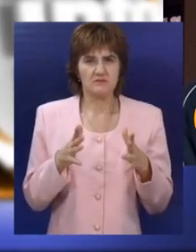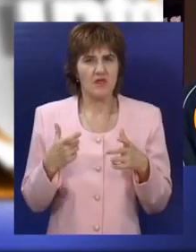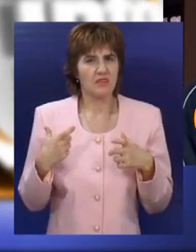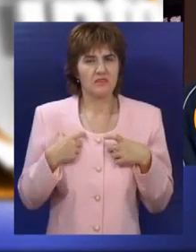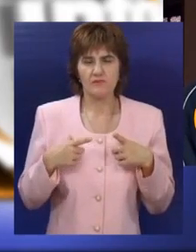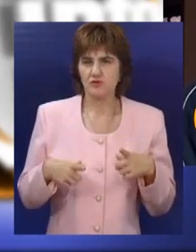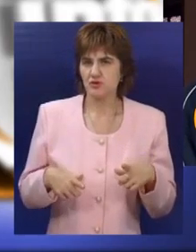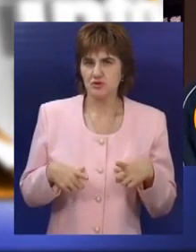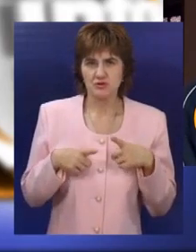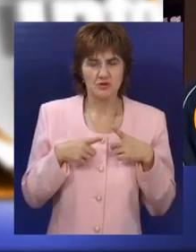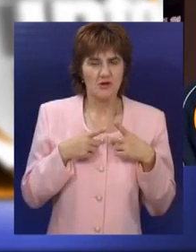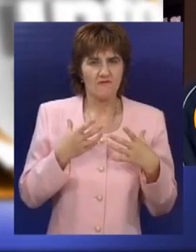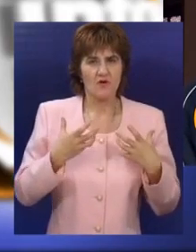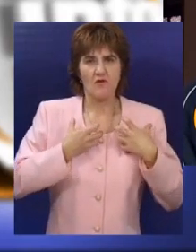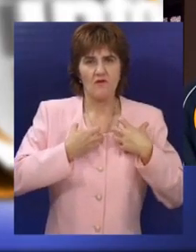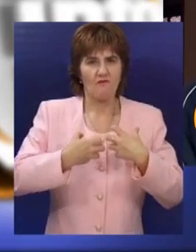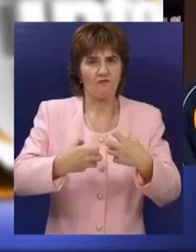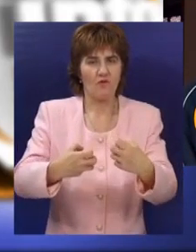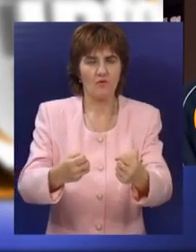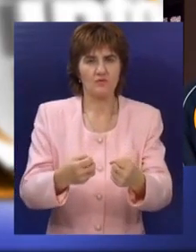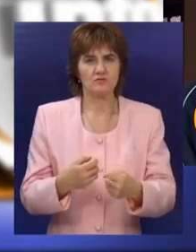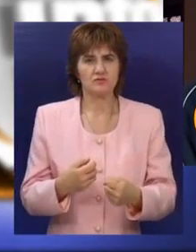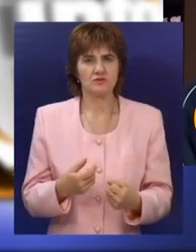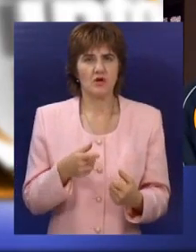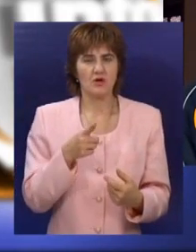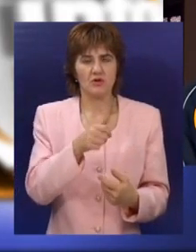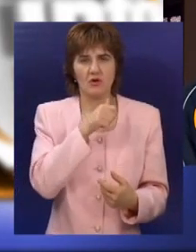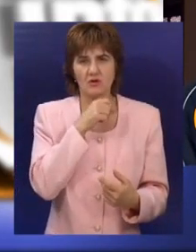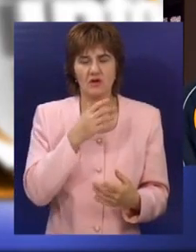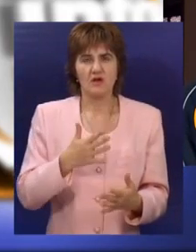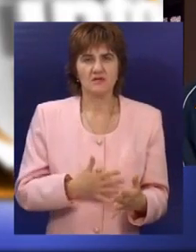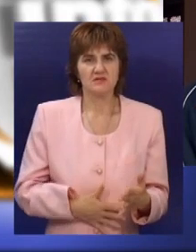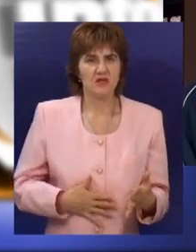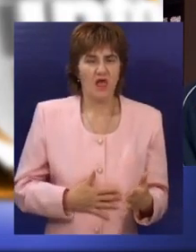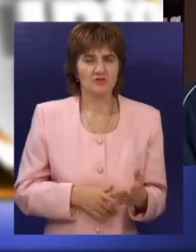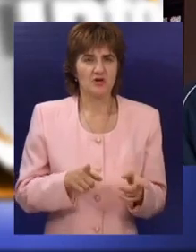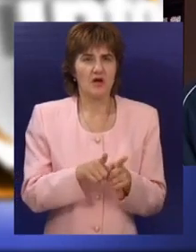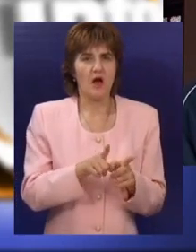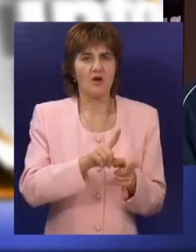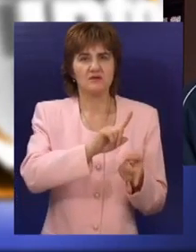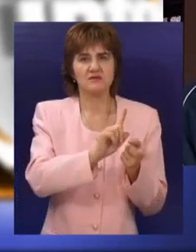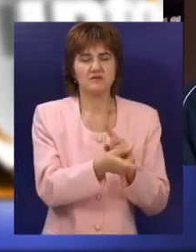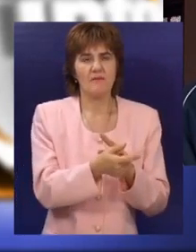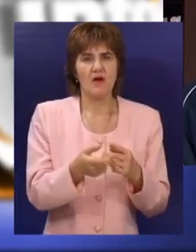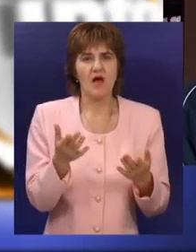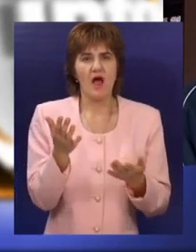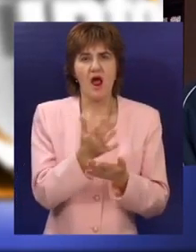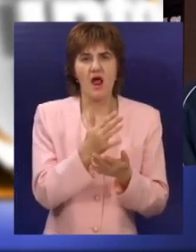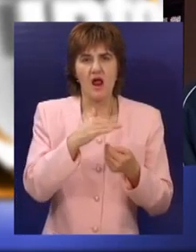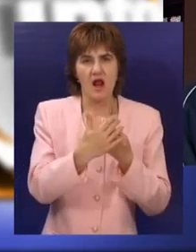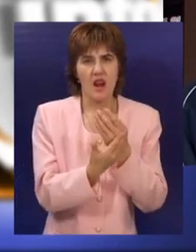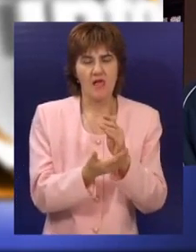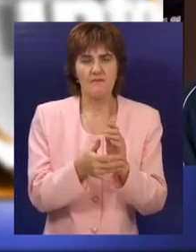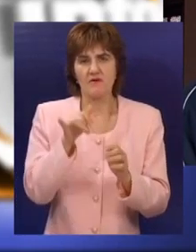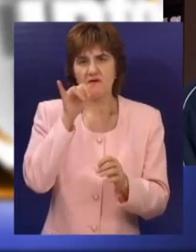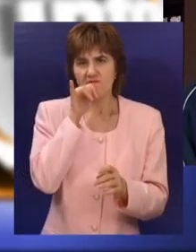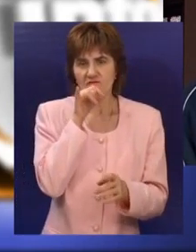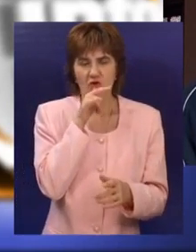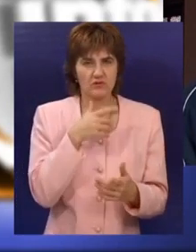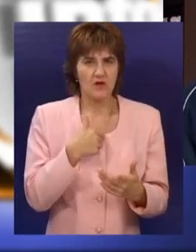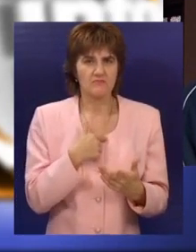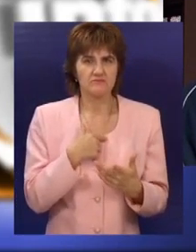jer bez tog se ne može živjeti, to zameni svako što kaže hleb i vodu zameni, znači bez tog se ne može živjeti